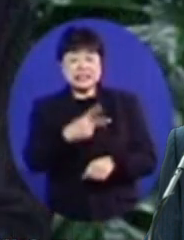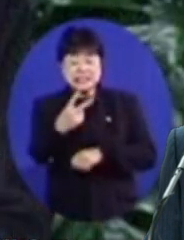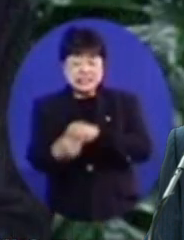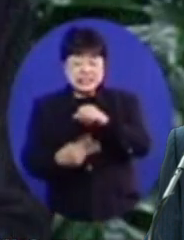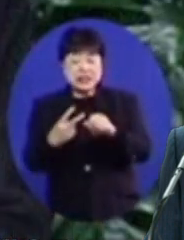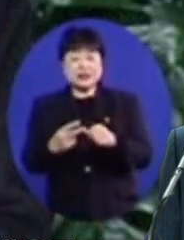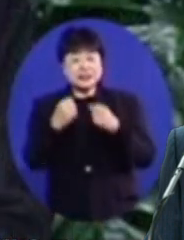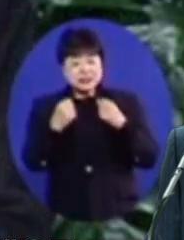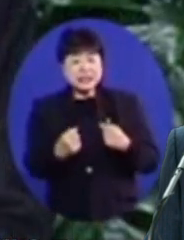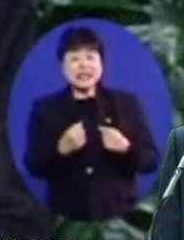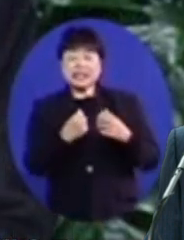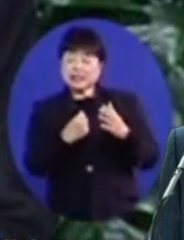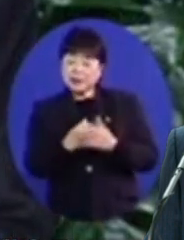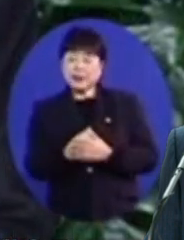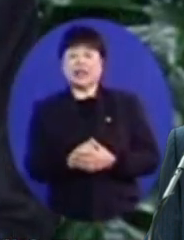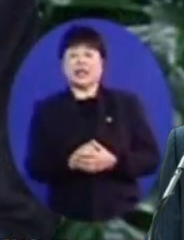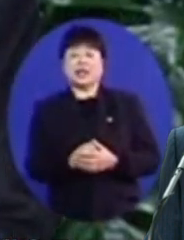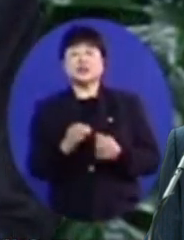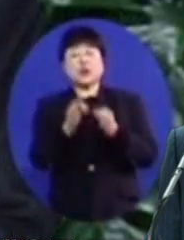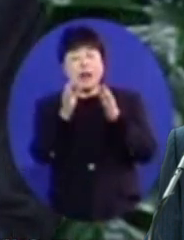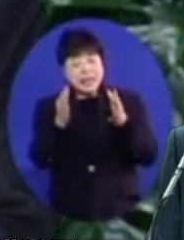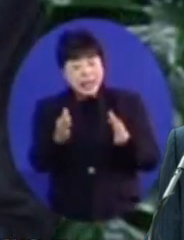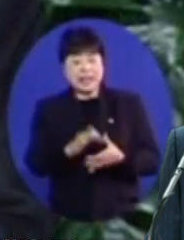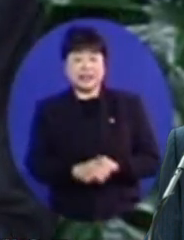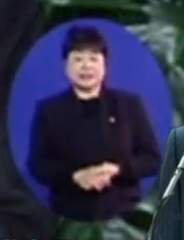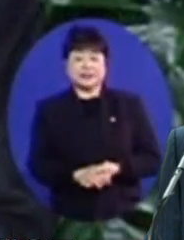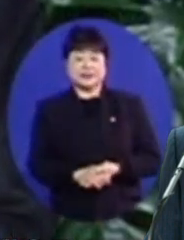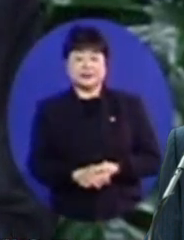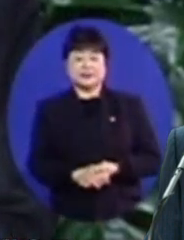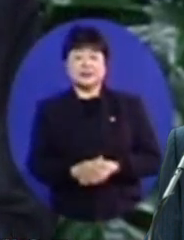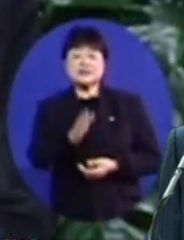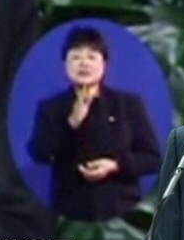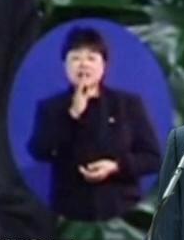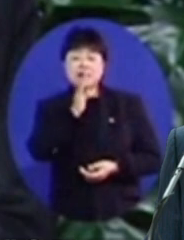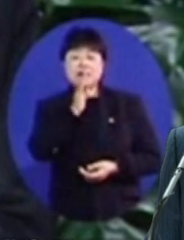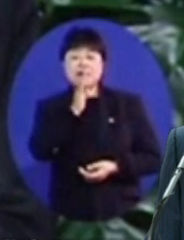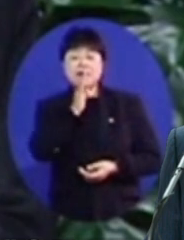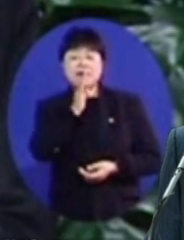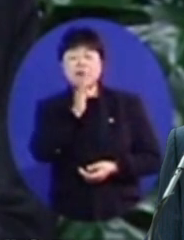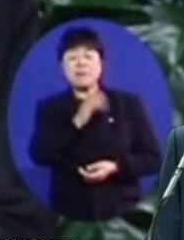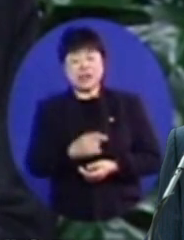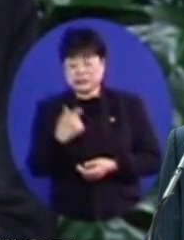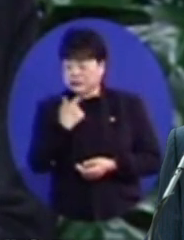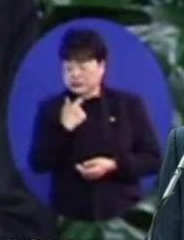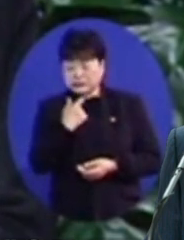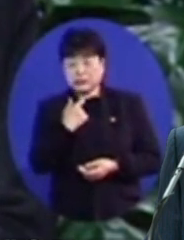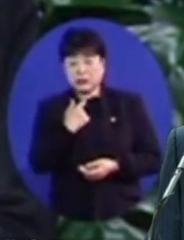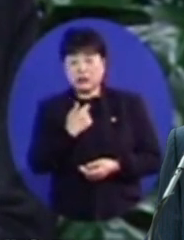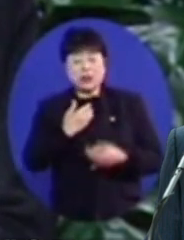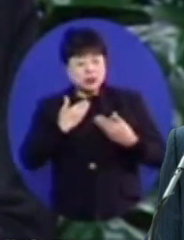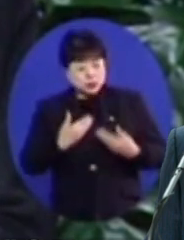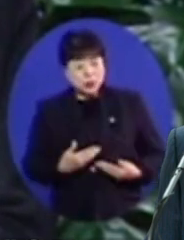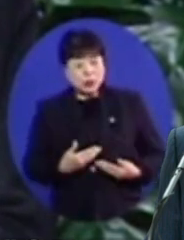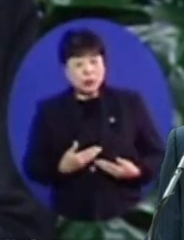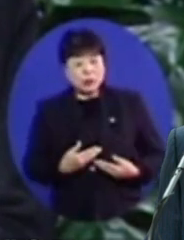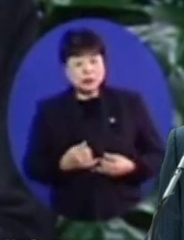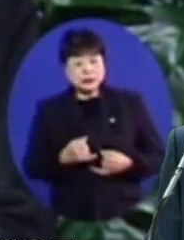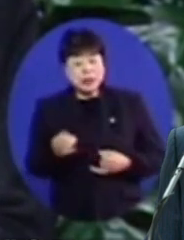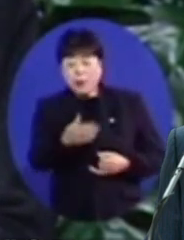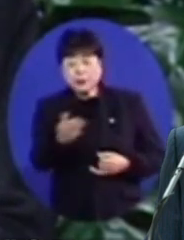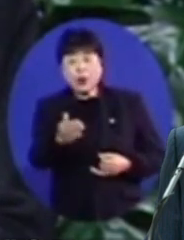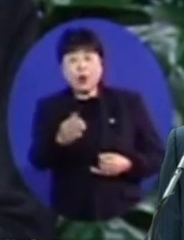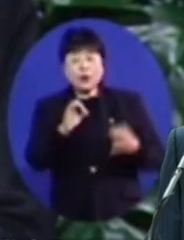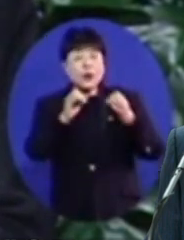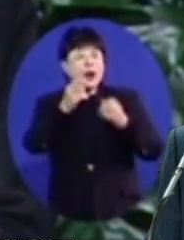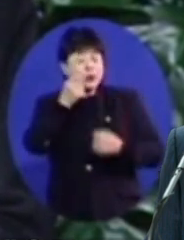있었는데 2년 동안에 정말 환멸을 느꼈습니다 조용하고 암하고도 이야기할 수